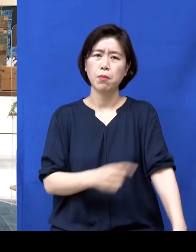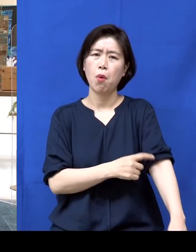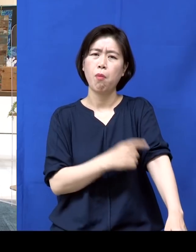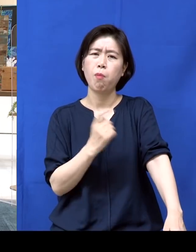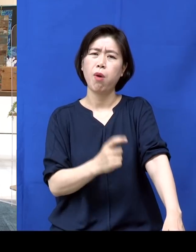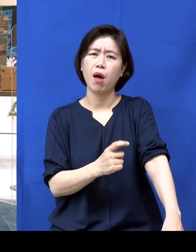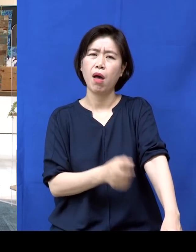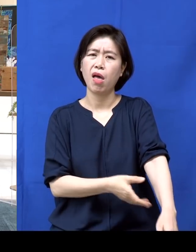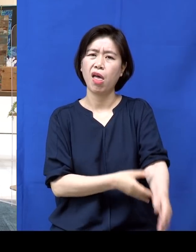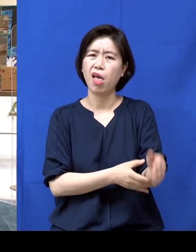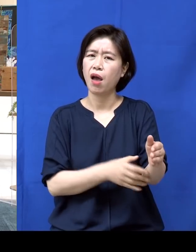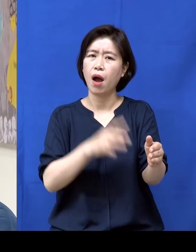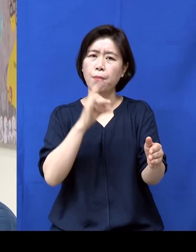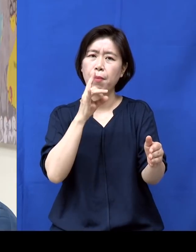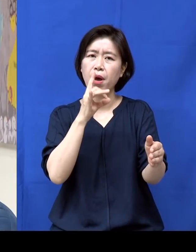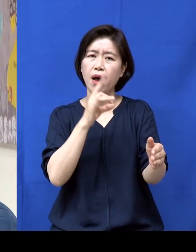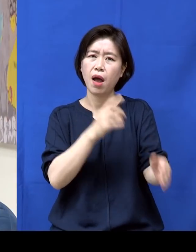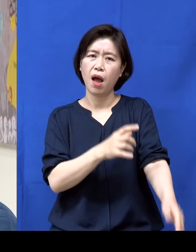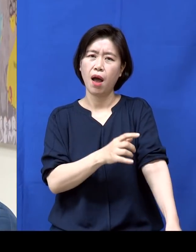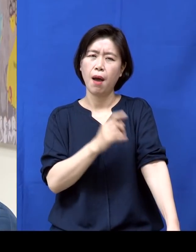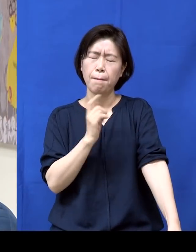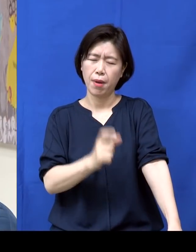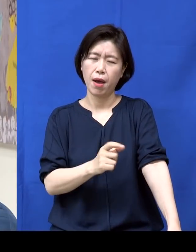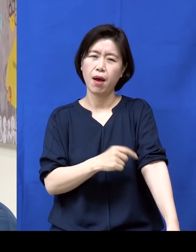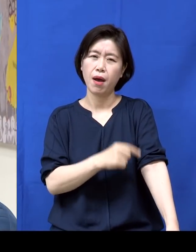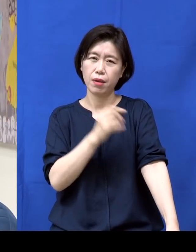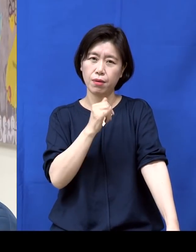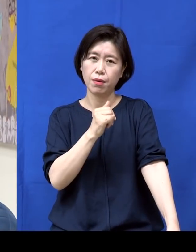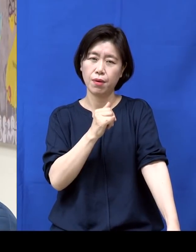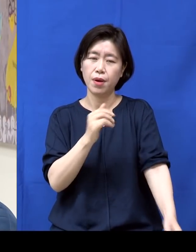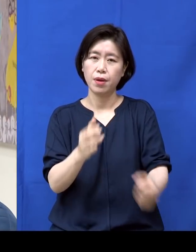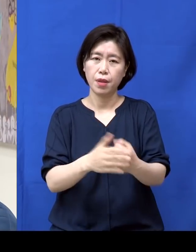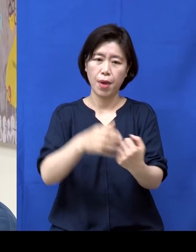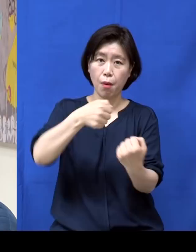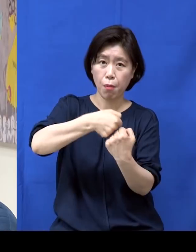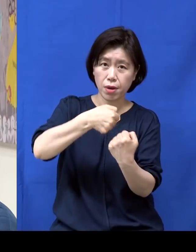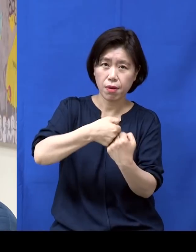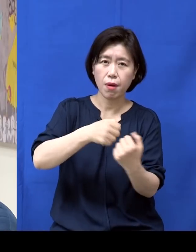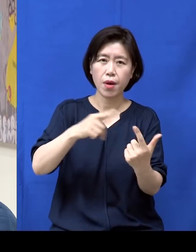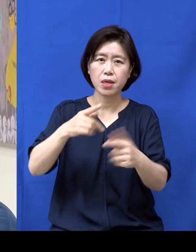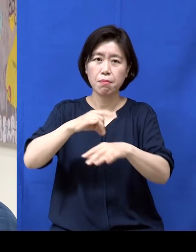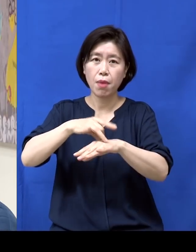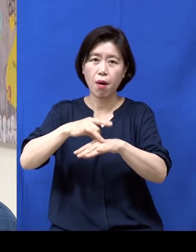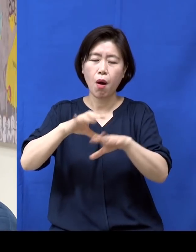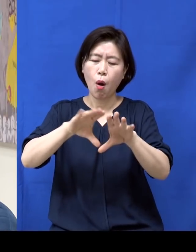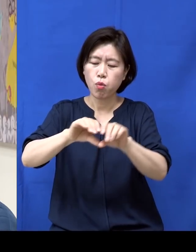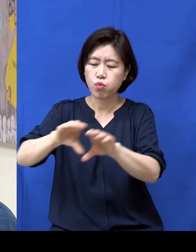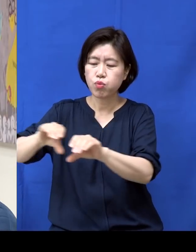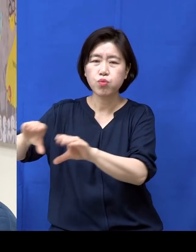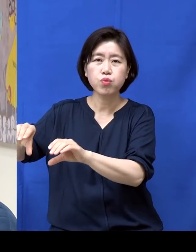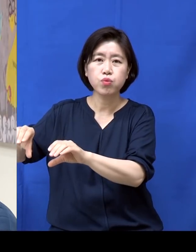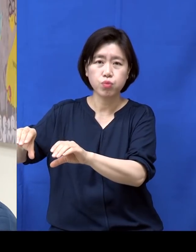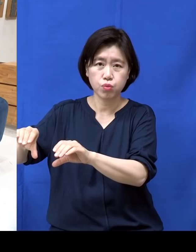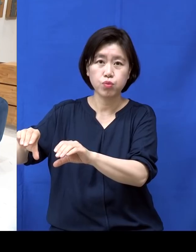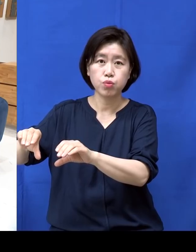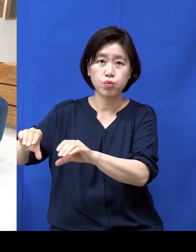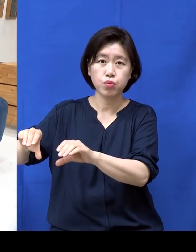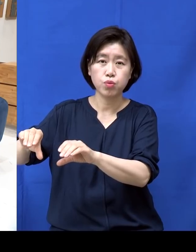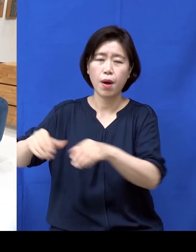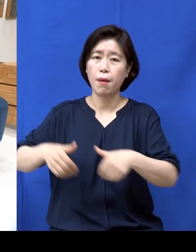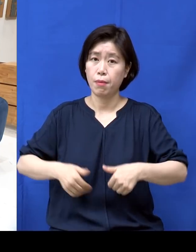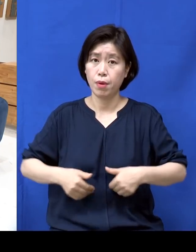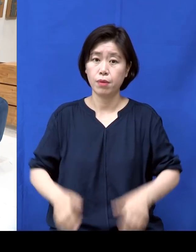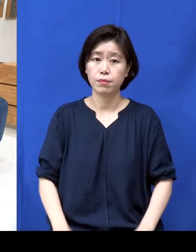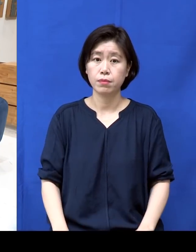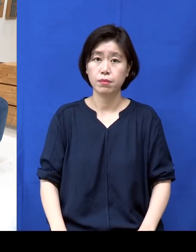굳게 되거든요, 네. 몸이. 굳어있는 관절을 풀어드리는데 살아있는 사람도 가만히 있다가 이렇게 움직이면 뼈에서 소리